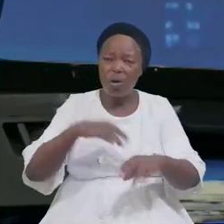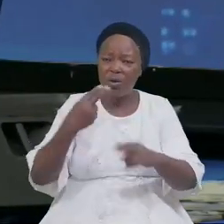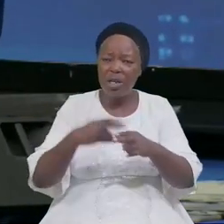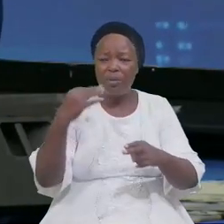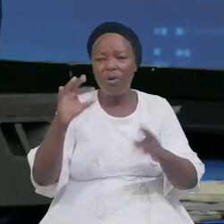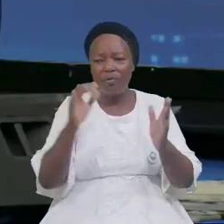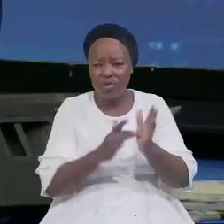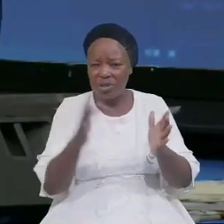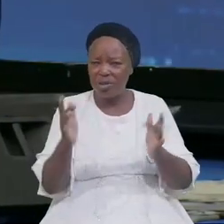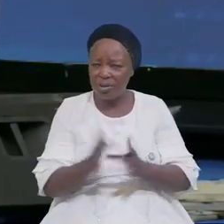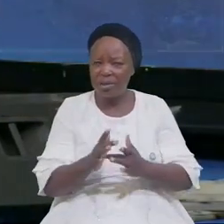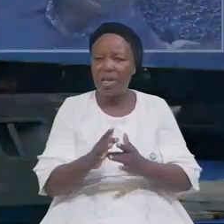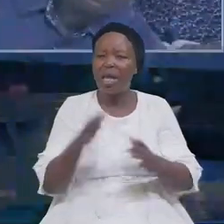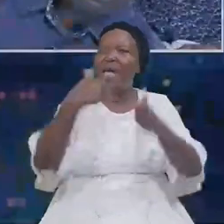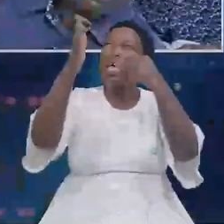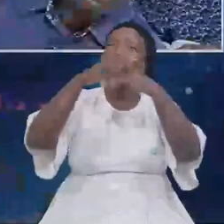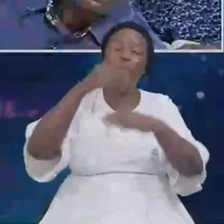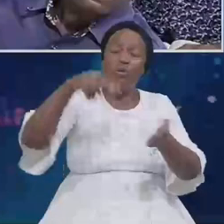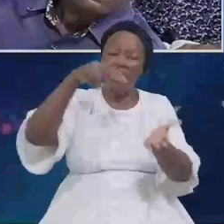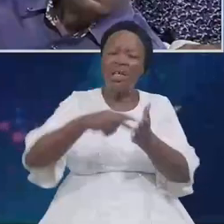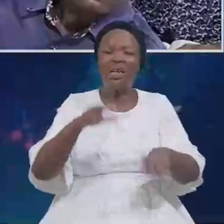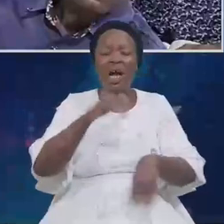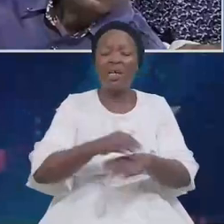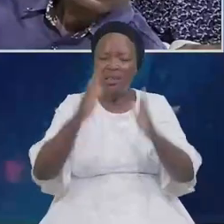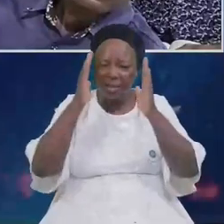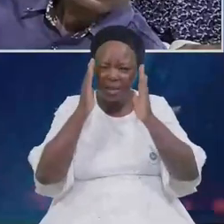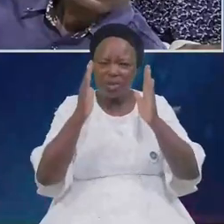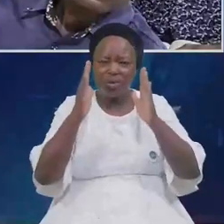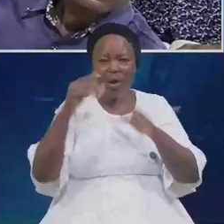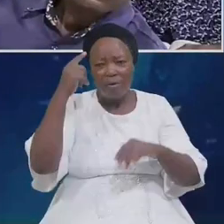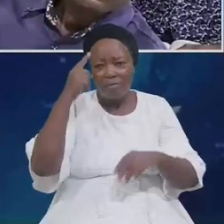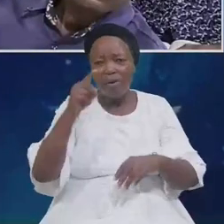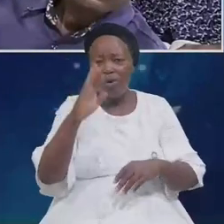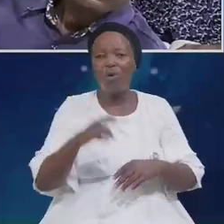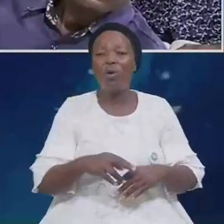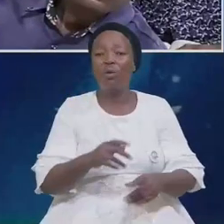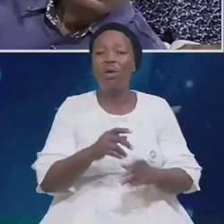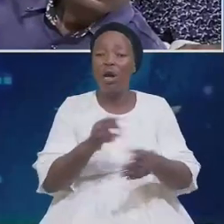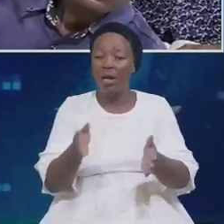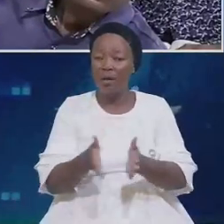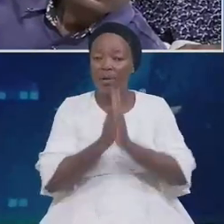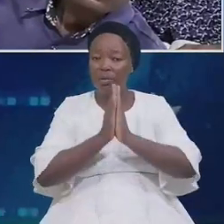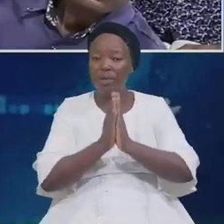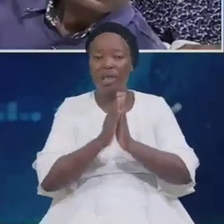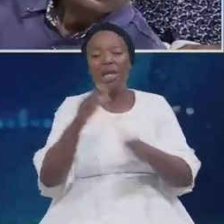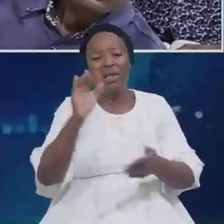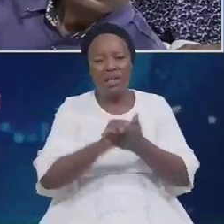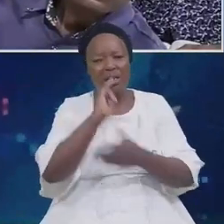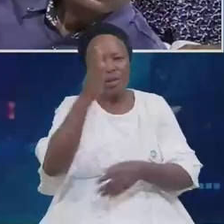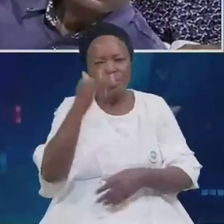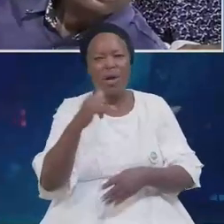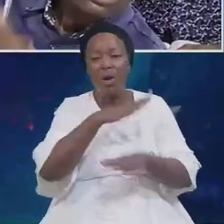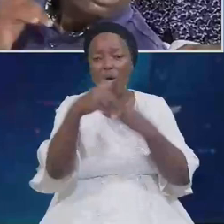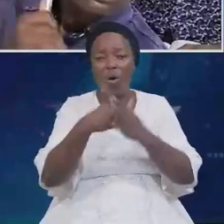Jésus, le ciel va se mettre en attention pour votre requête. C'est pourquoi nous tous, nous